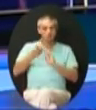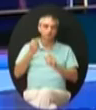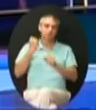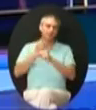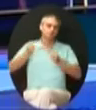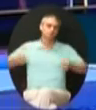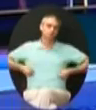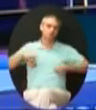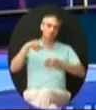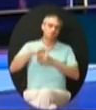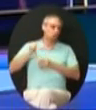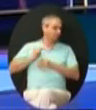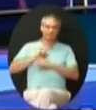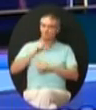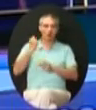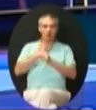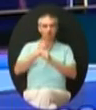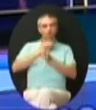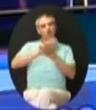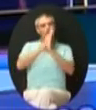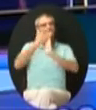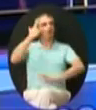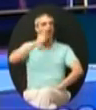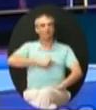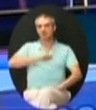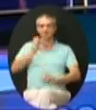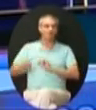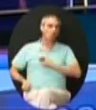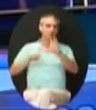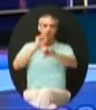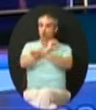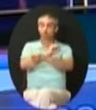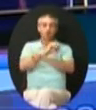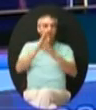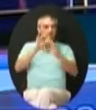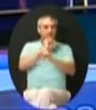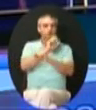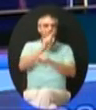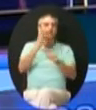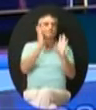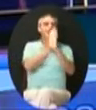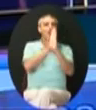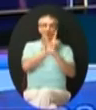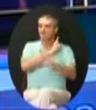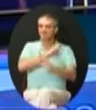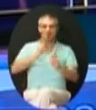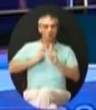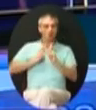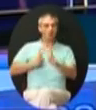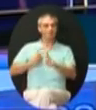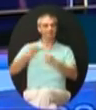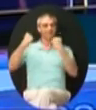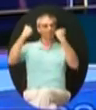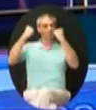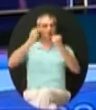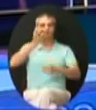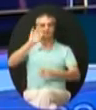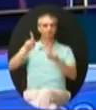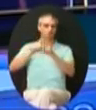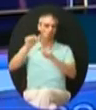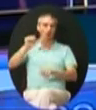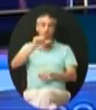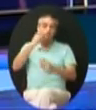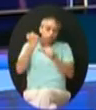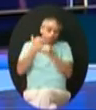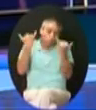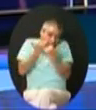במישור משמעותי פיקודי, בשום פנים ואופן לא להפוך אותו לעבריין, לא לזרוק אותו לבית כלא, את בתי הכלא צריכים למלא מחבלים, ולא לוחמים גיבורים ומצטיינים, כמו אלאור אזריה,